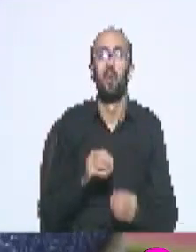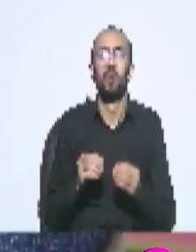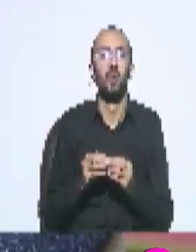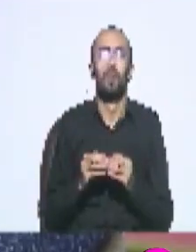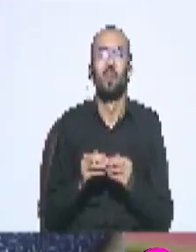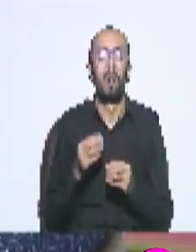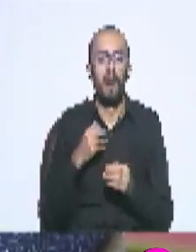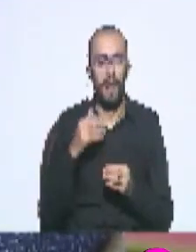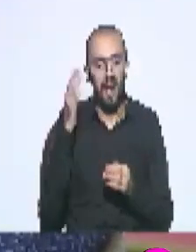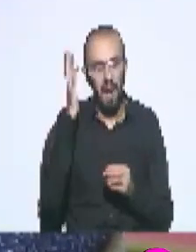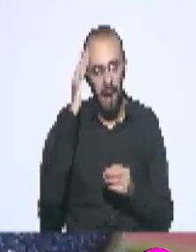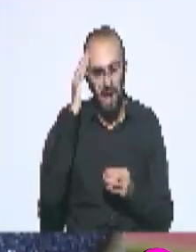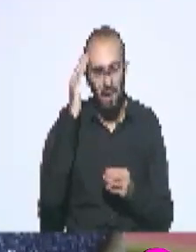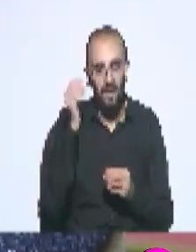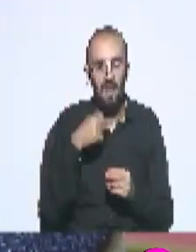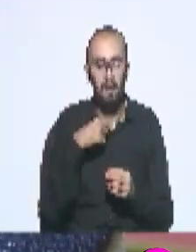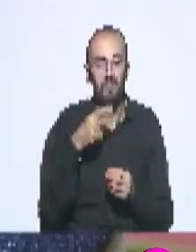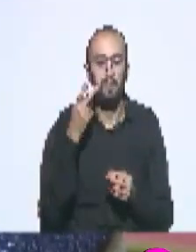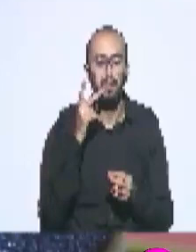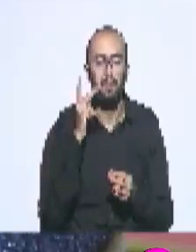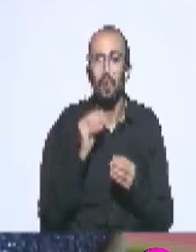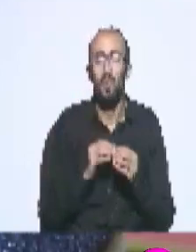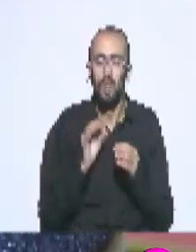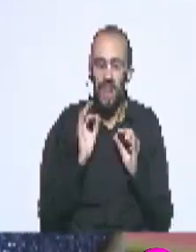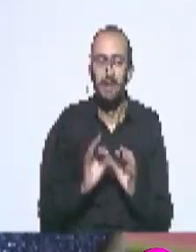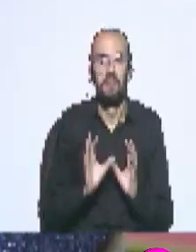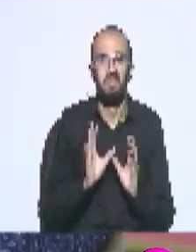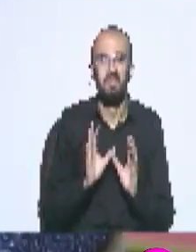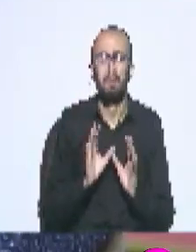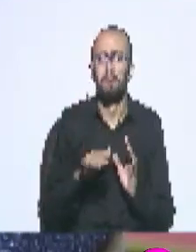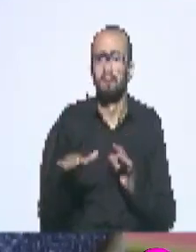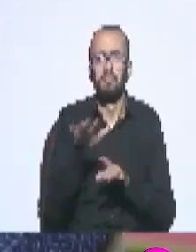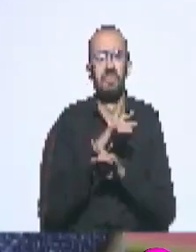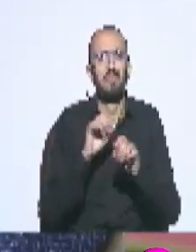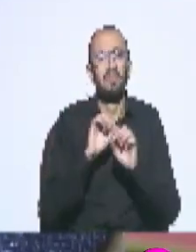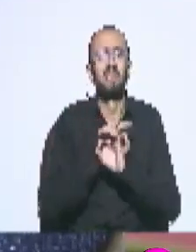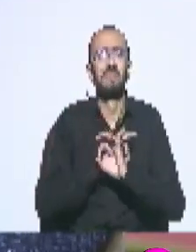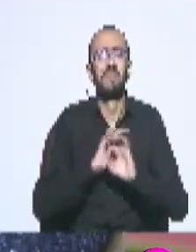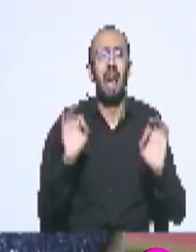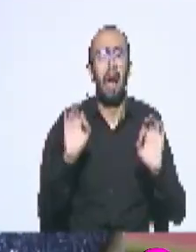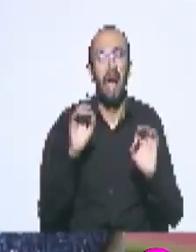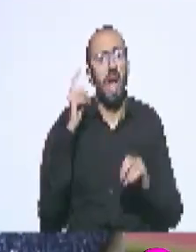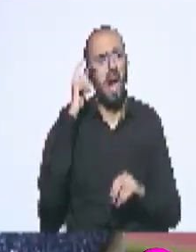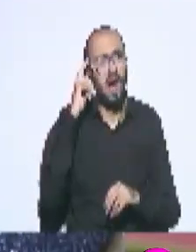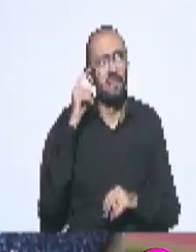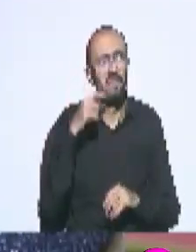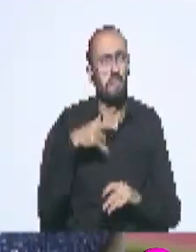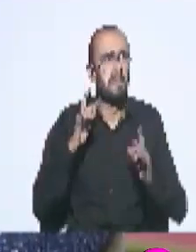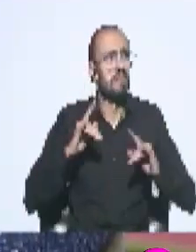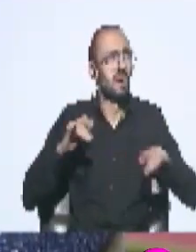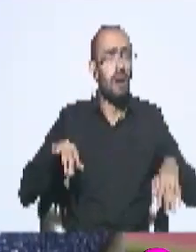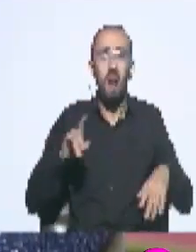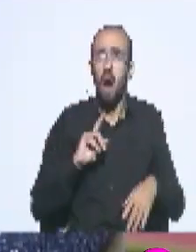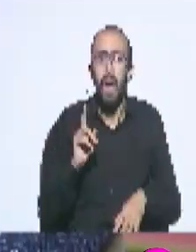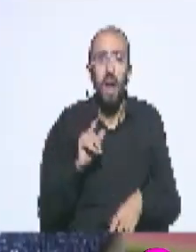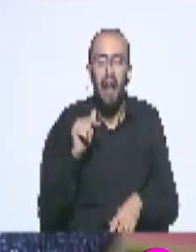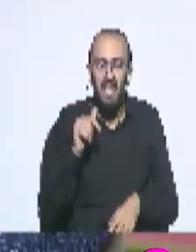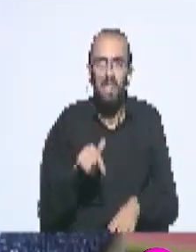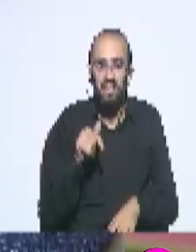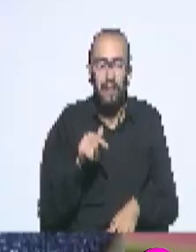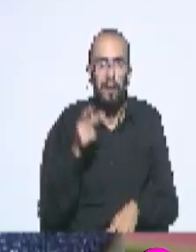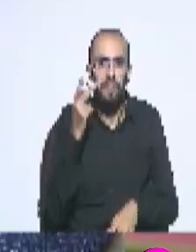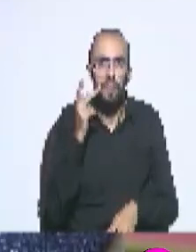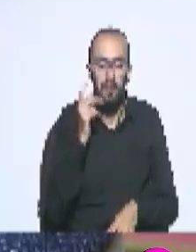كويس عيوبي ام وطبيعي ما فيش انسان بلا عيب يعني زي ما بنقول فان انا ابقى عارفهم